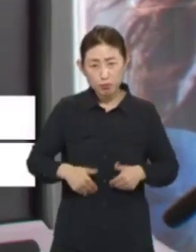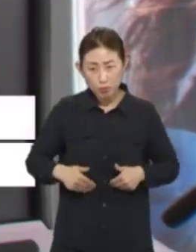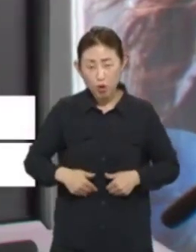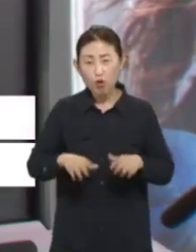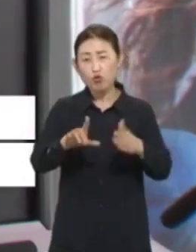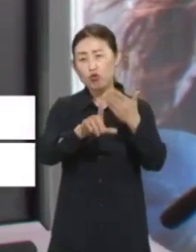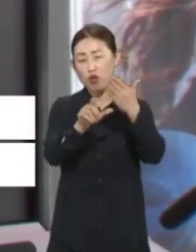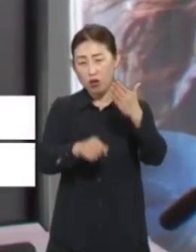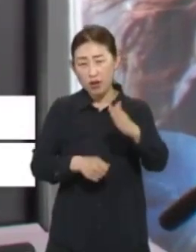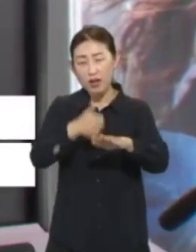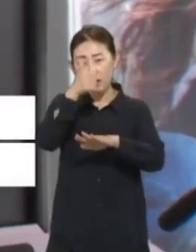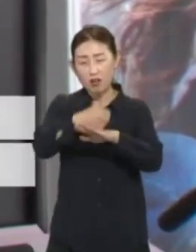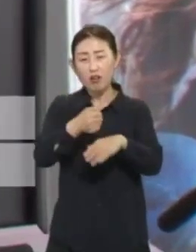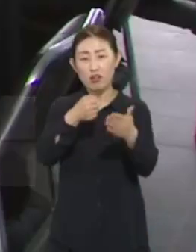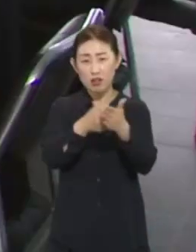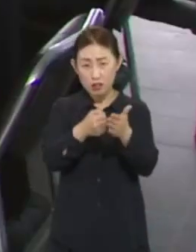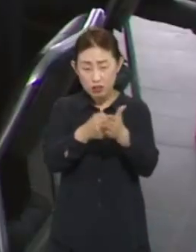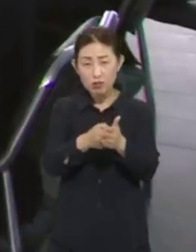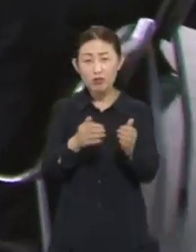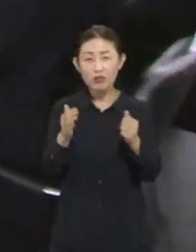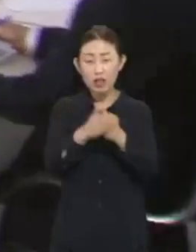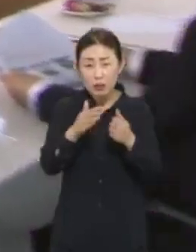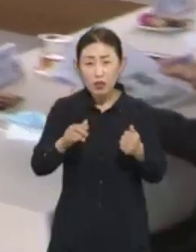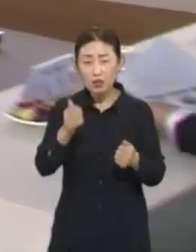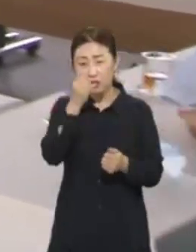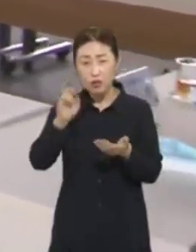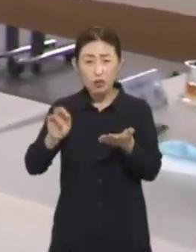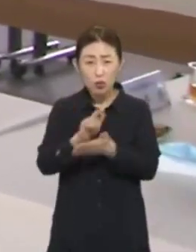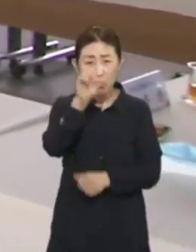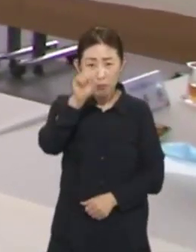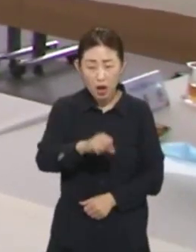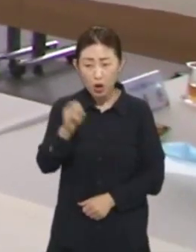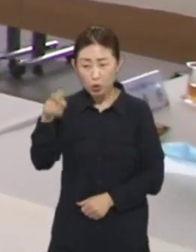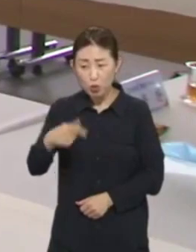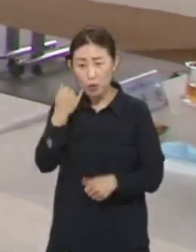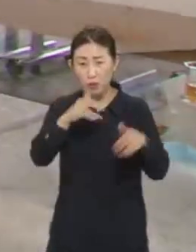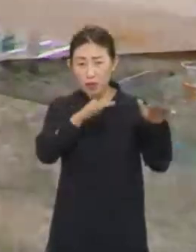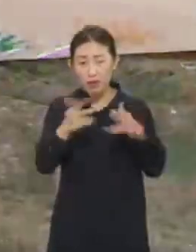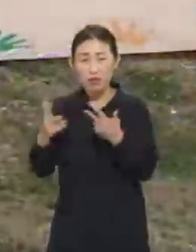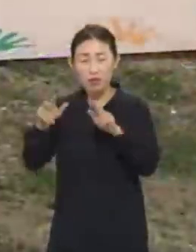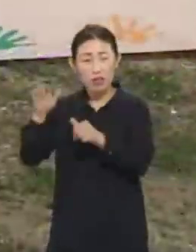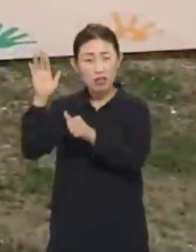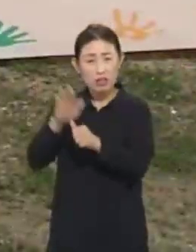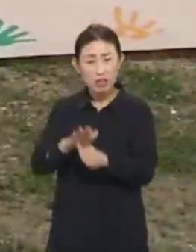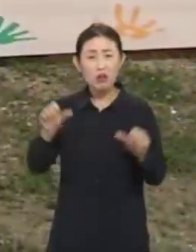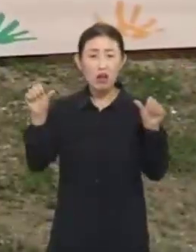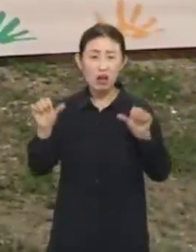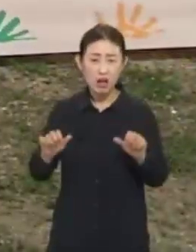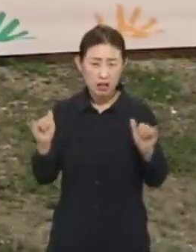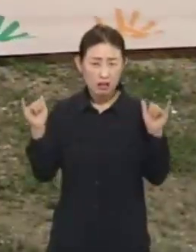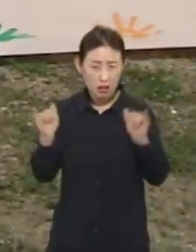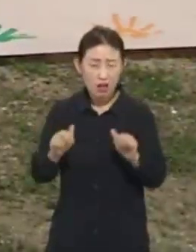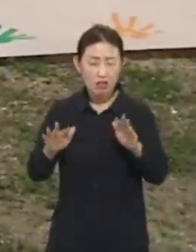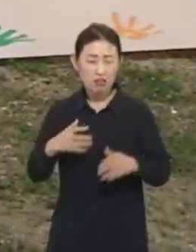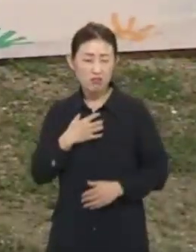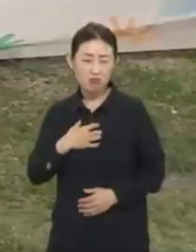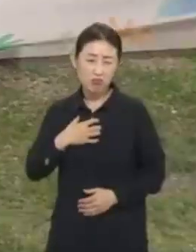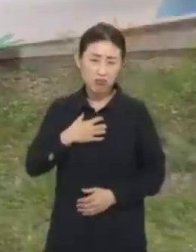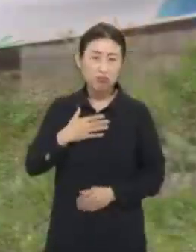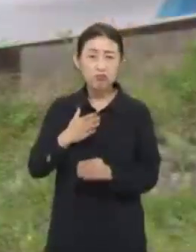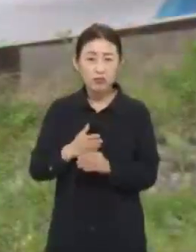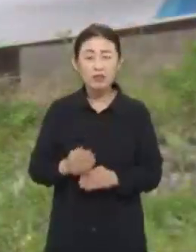오는 9월. 가로림만 사업이 서산공항에 이어 또다시 좌초되는 건 아닌지 충청권이 불안한 시선으로 지켜보고